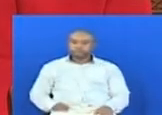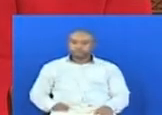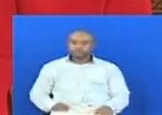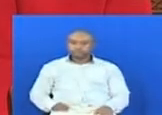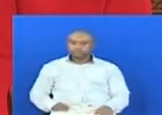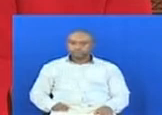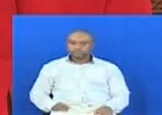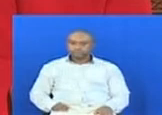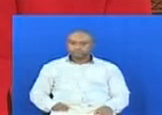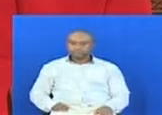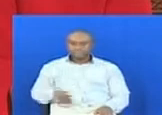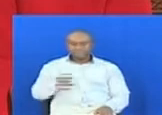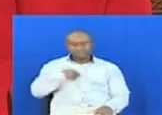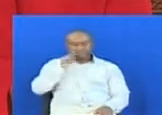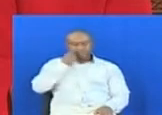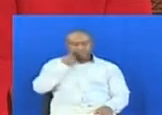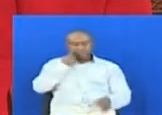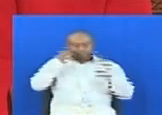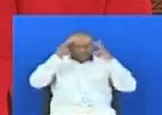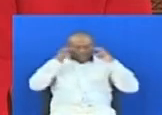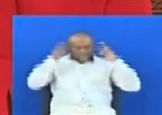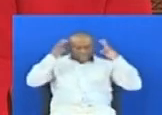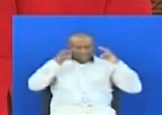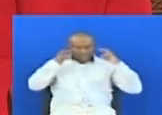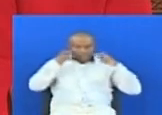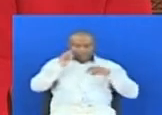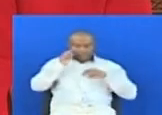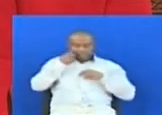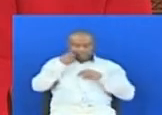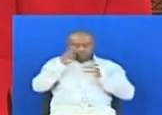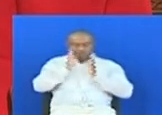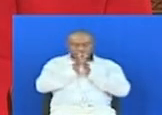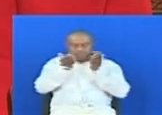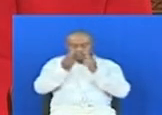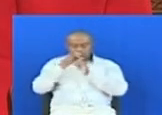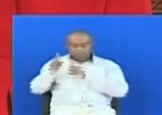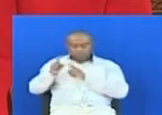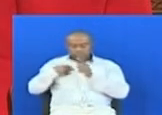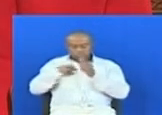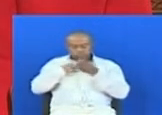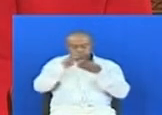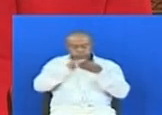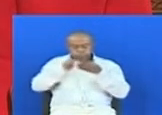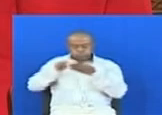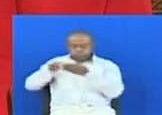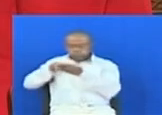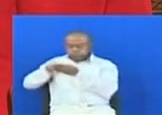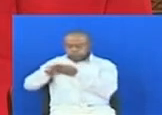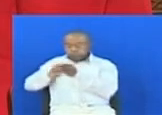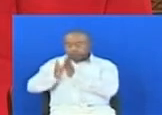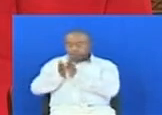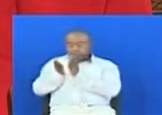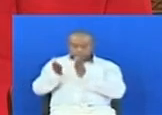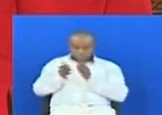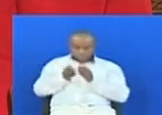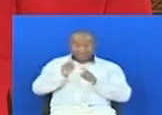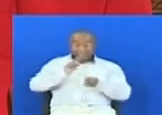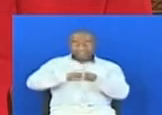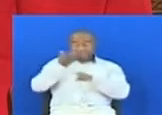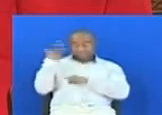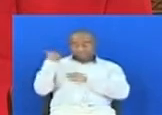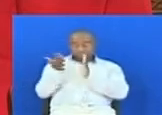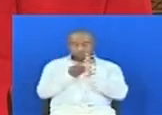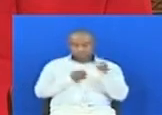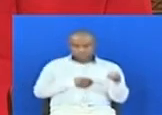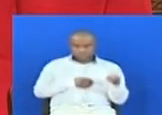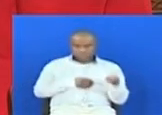Mimi nijaribu kutafakari kidogo na kupitia vitabu mbalimbali ambavyo nimesoma nikiwa masomoni.